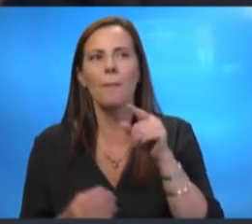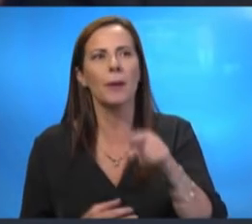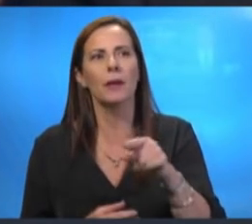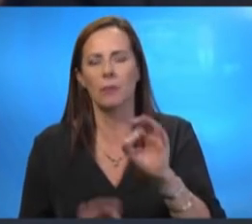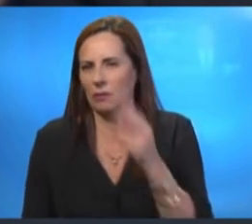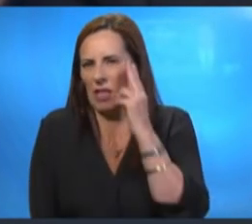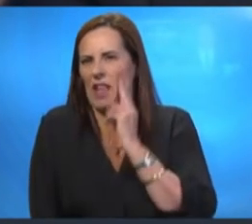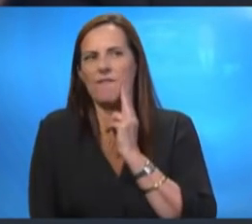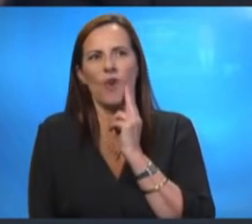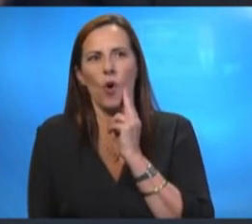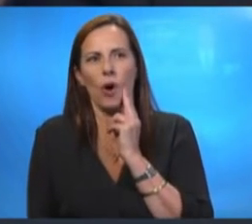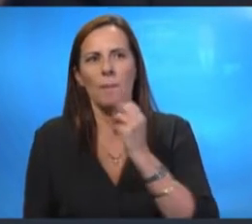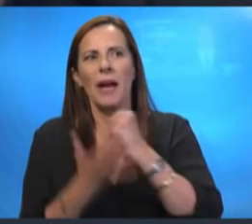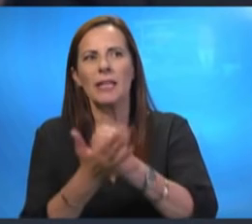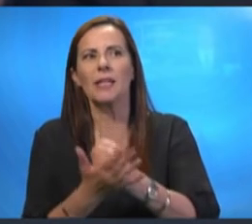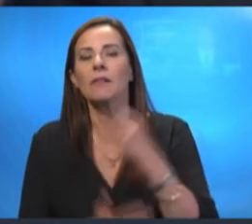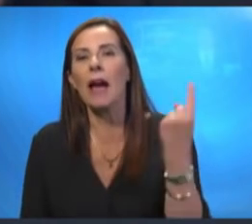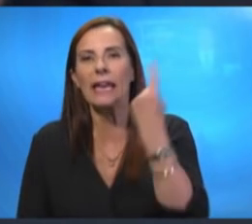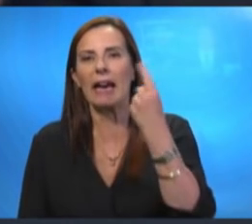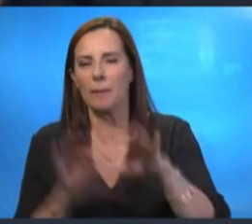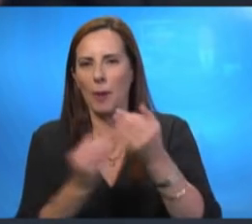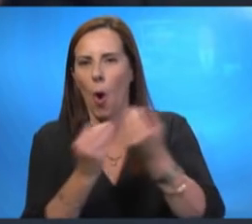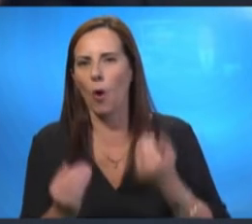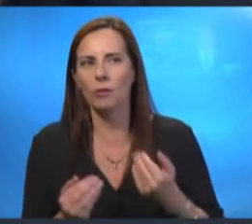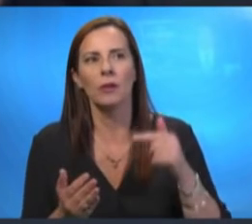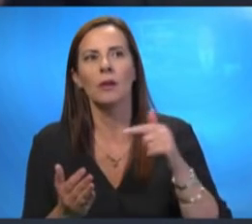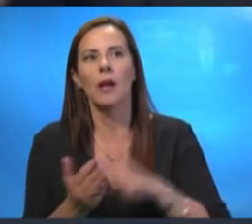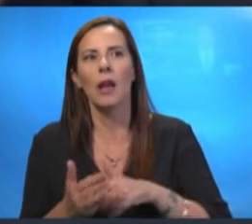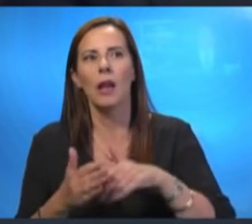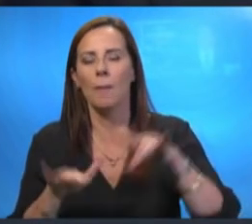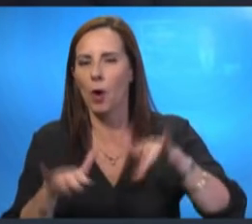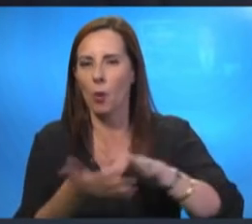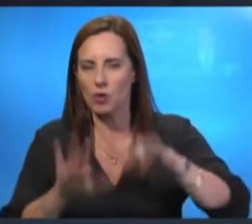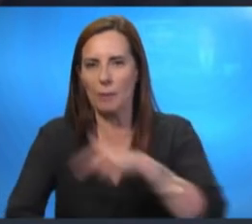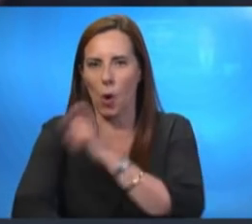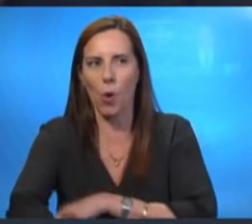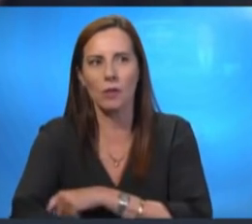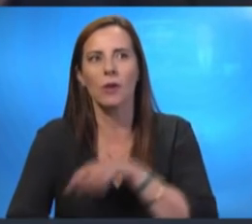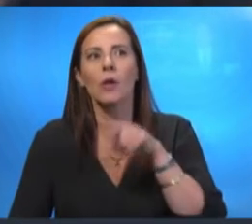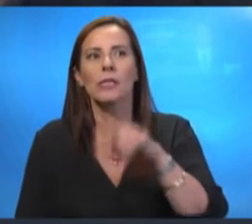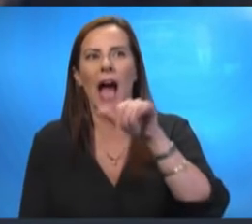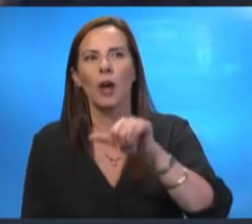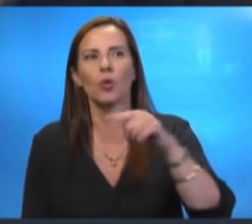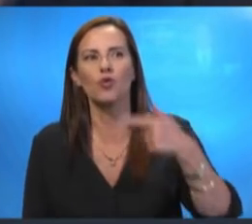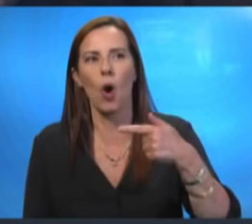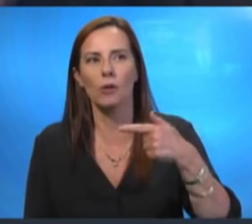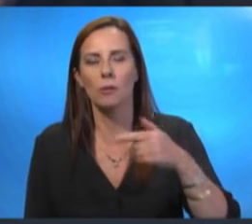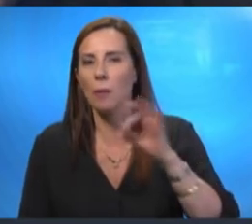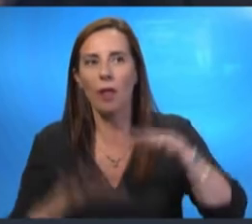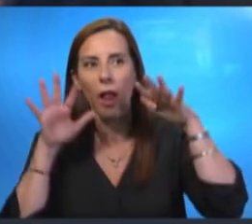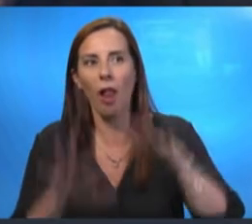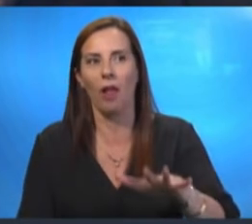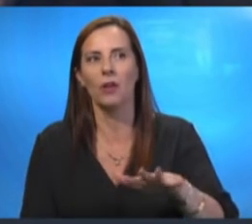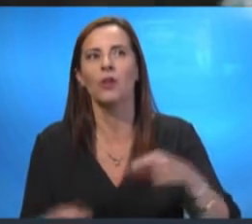by the only GOP candidate in the primary for the 3rd congressional district seat. He is Arthur Jones, an admitted racist who has ties